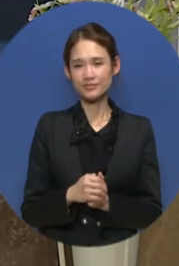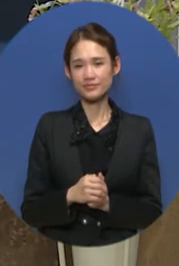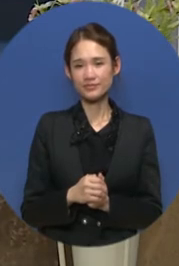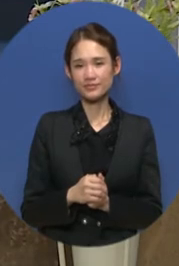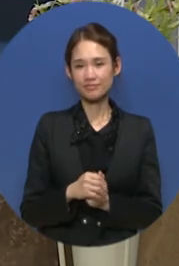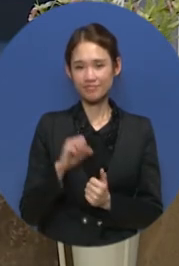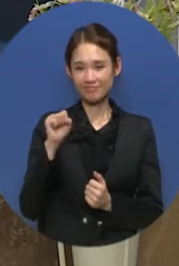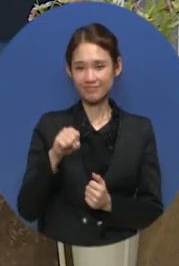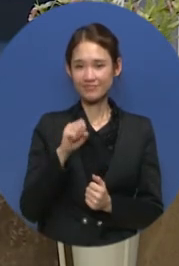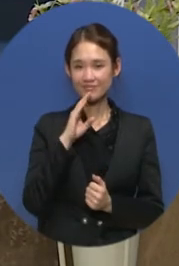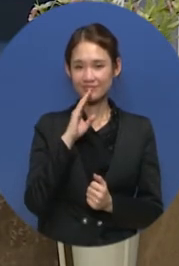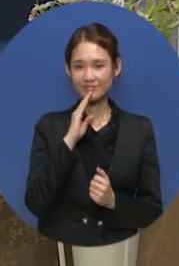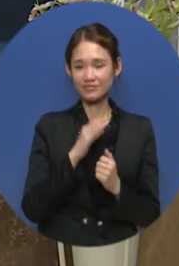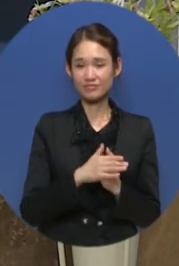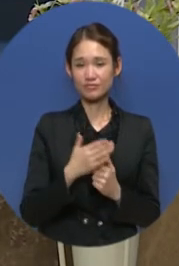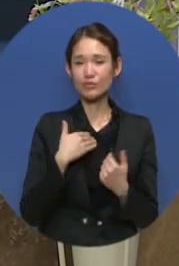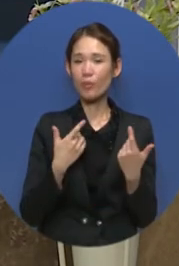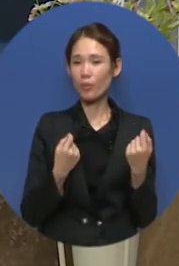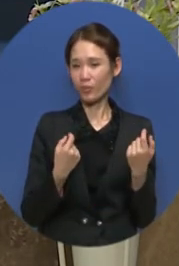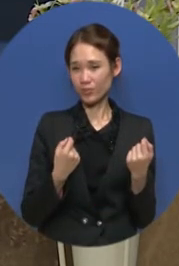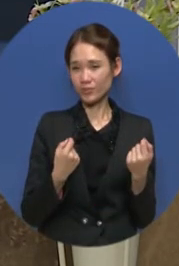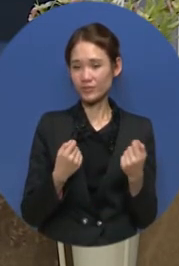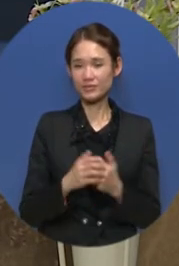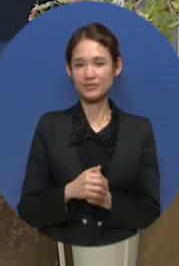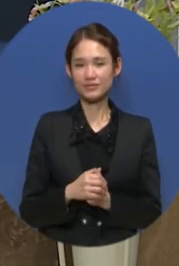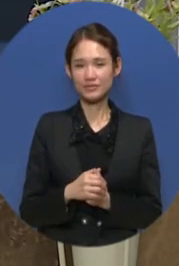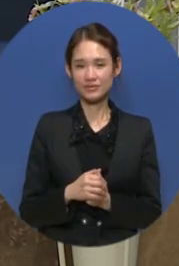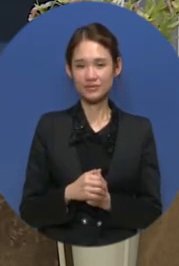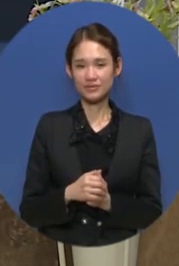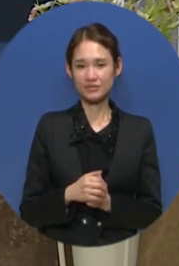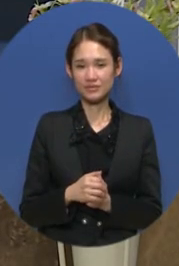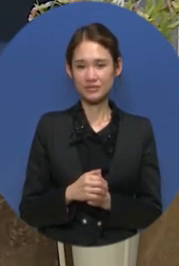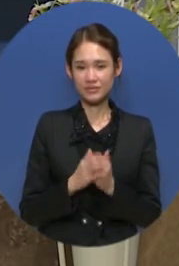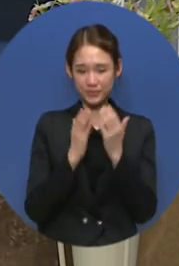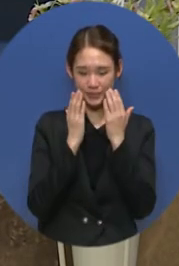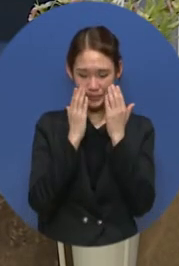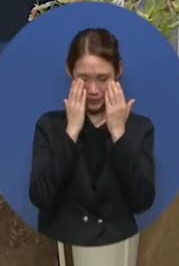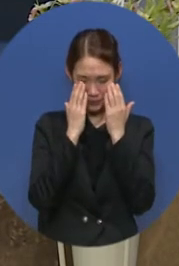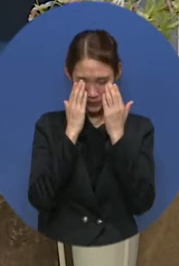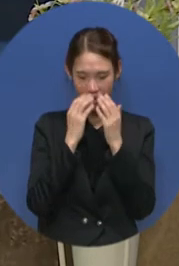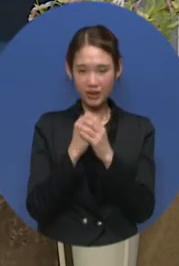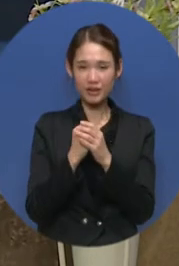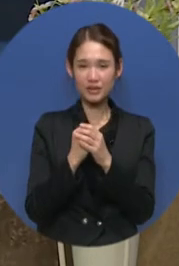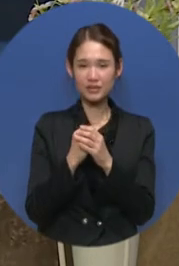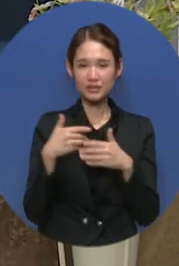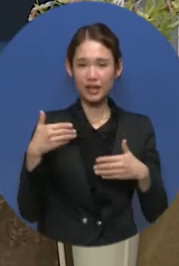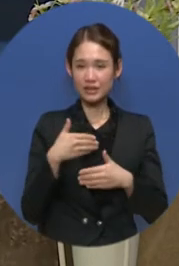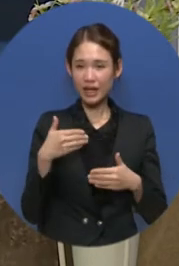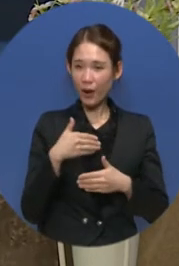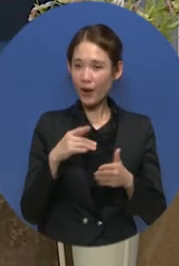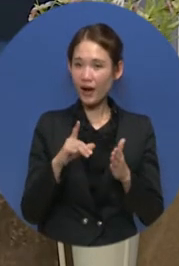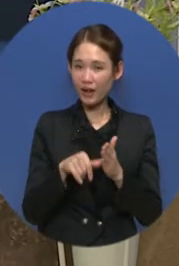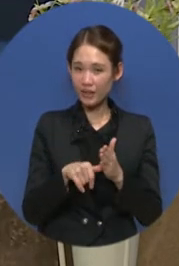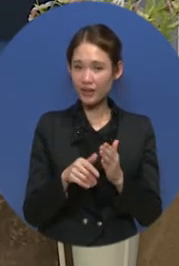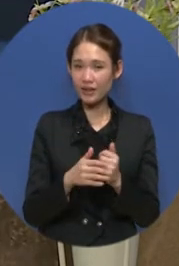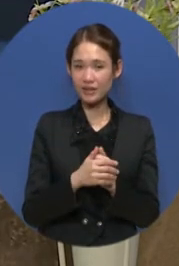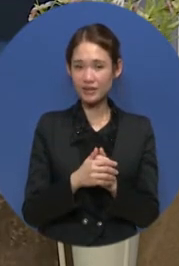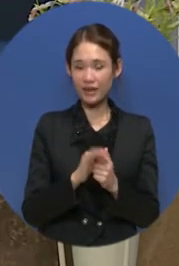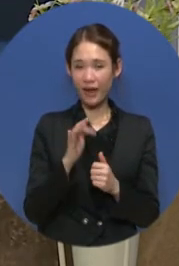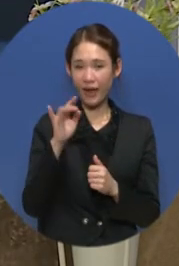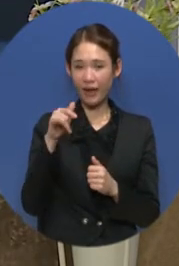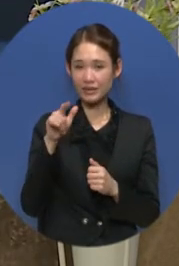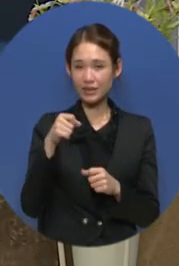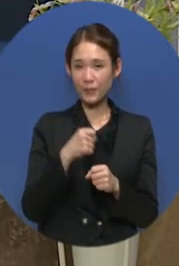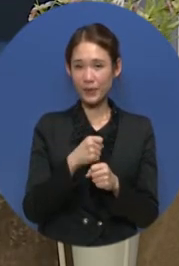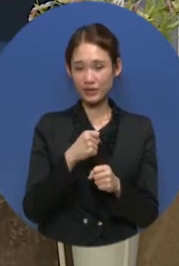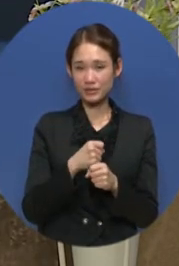네. 맞습니다. 네. 근데 저도 이런 세안을 할 때라든지 또 샤워를 할 때 예. 그